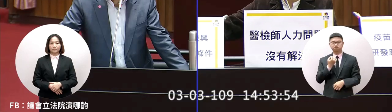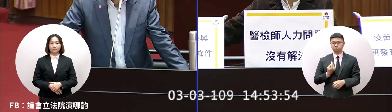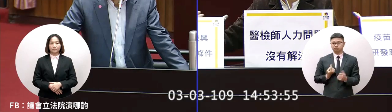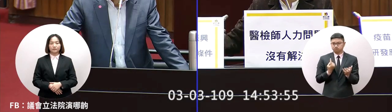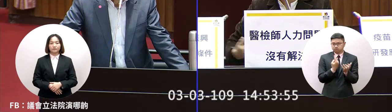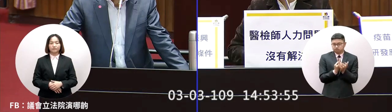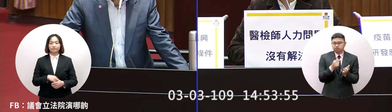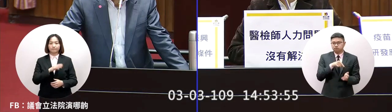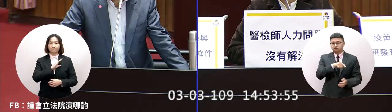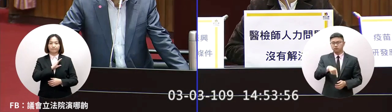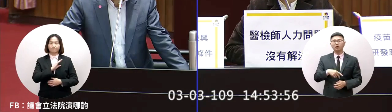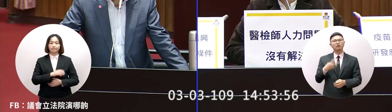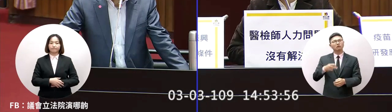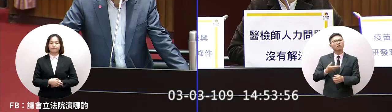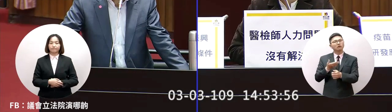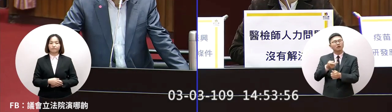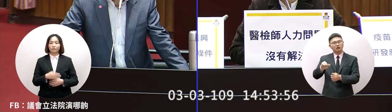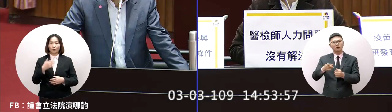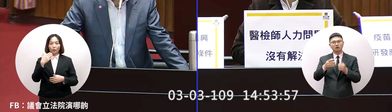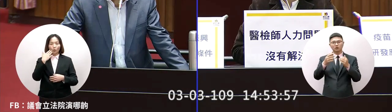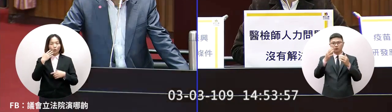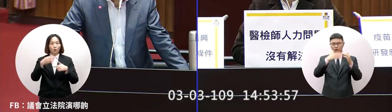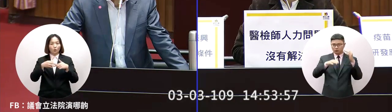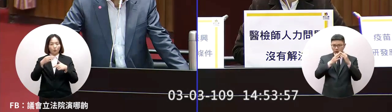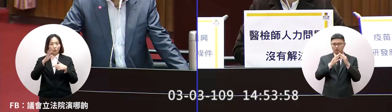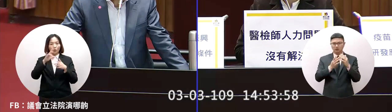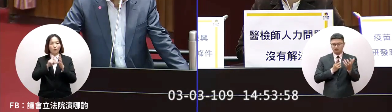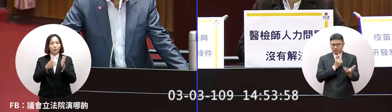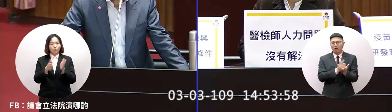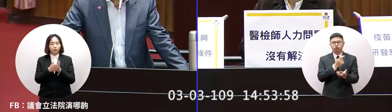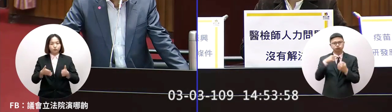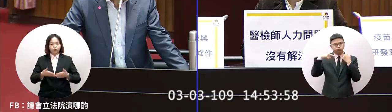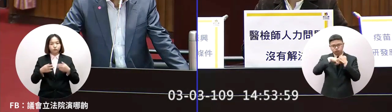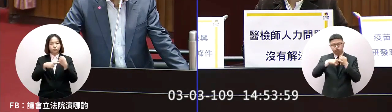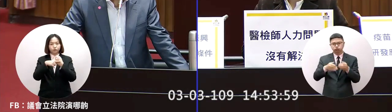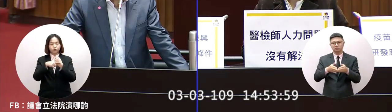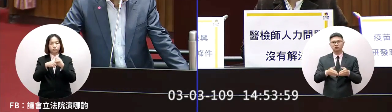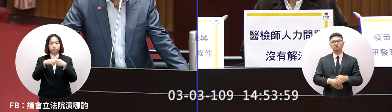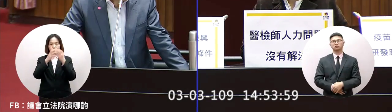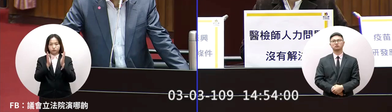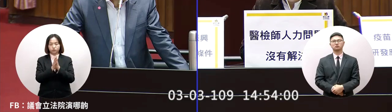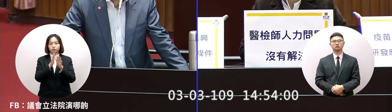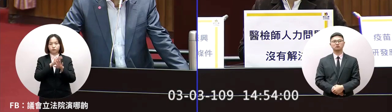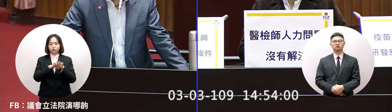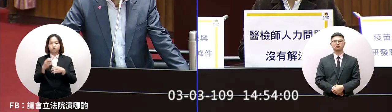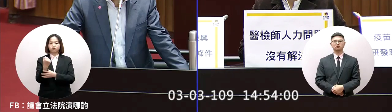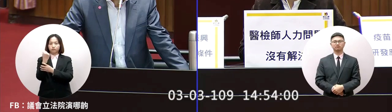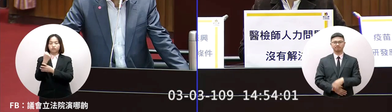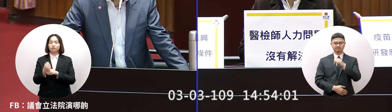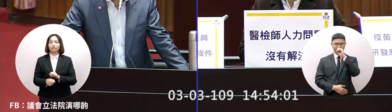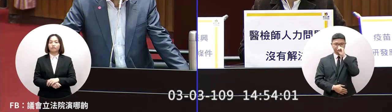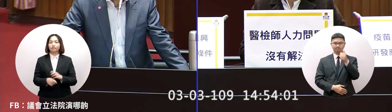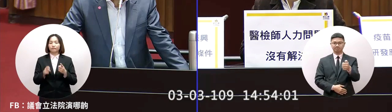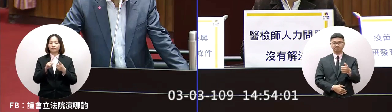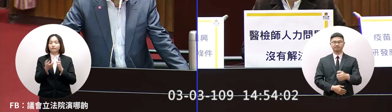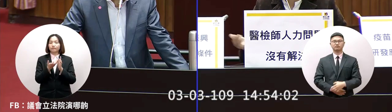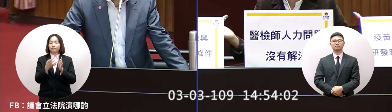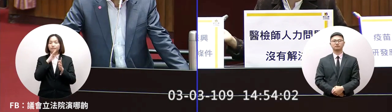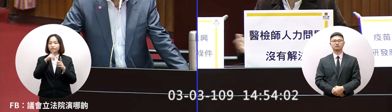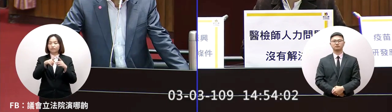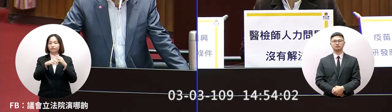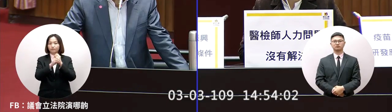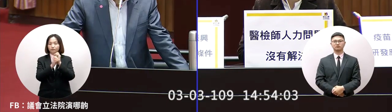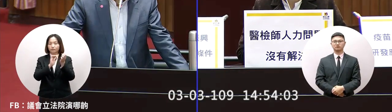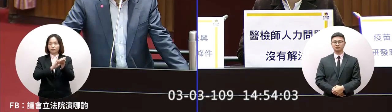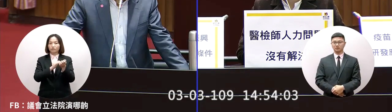能够让学校有更多的 如果有价值有及时性的研究，我们在时候都会支持他。至于刚才讲到医检师